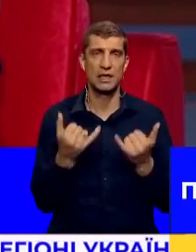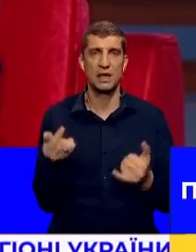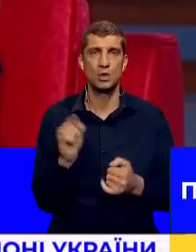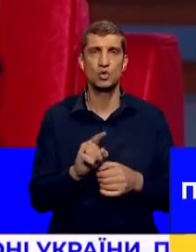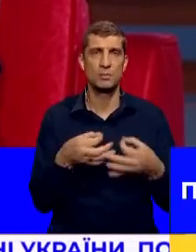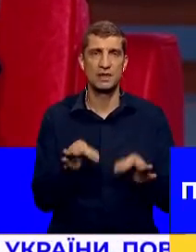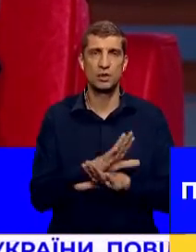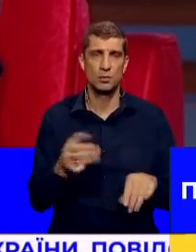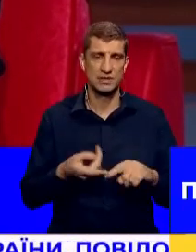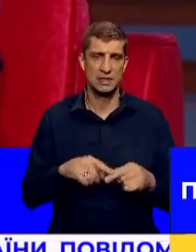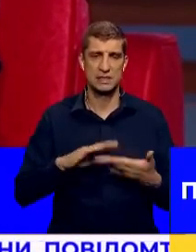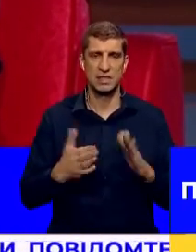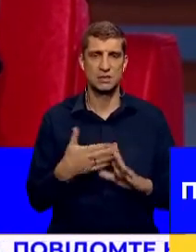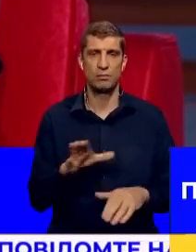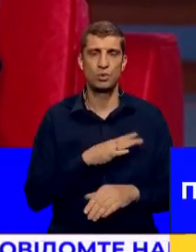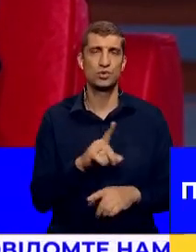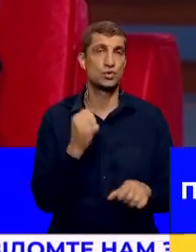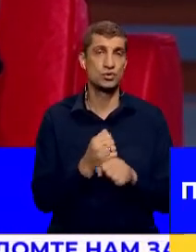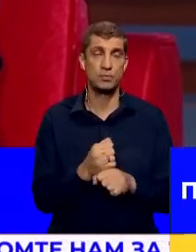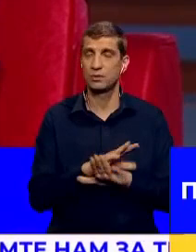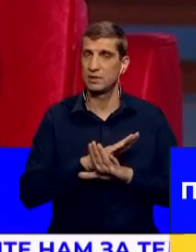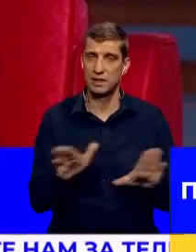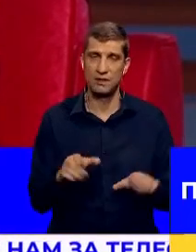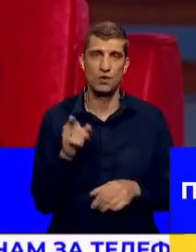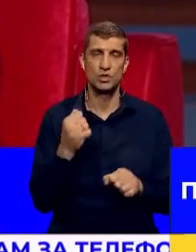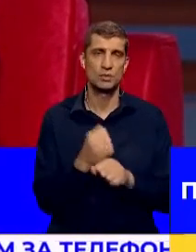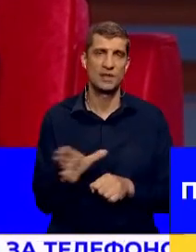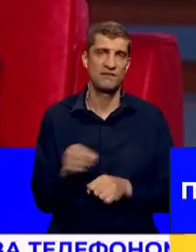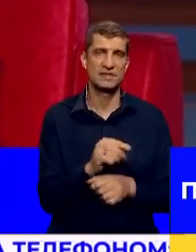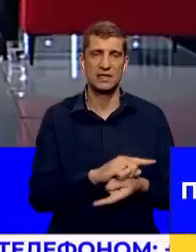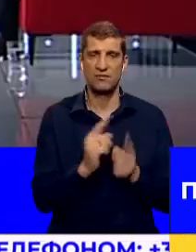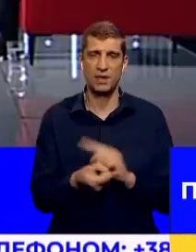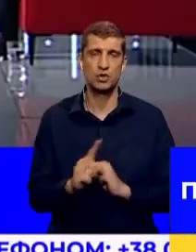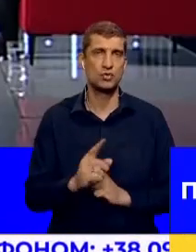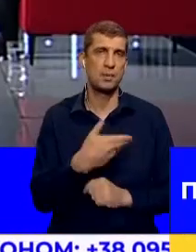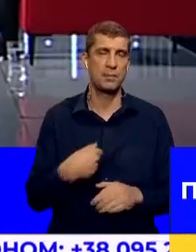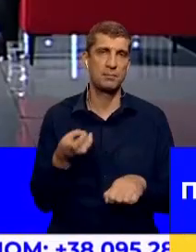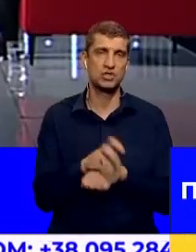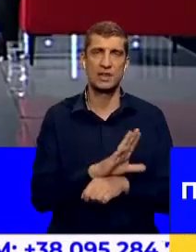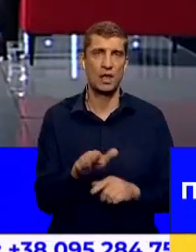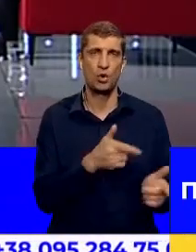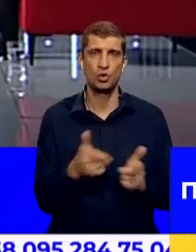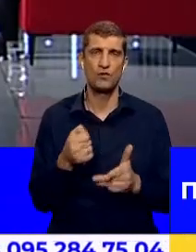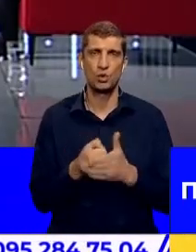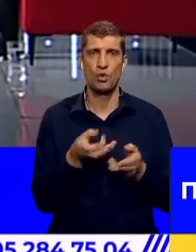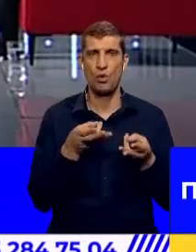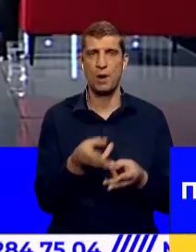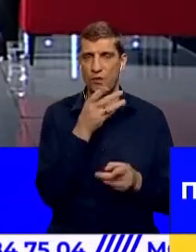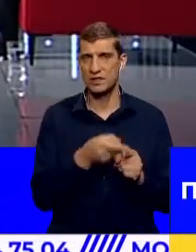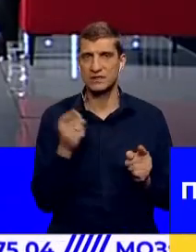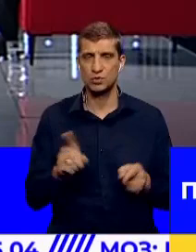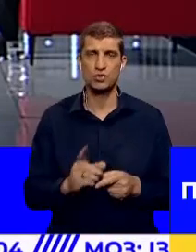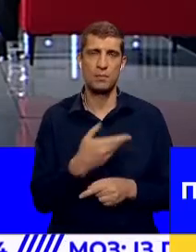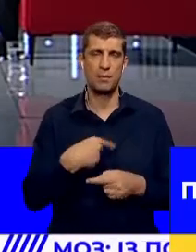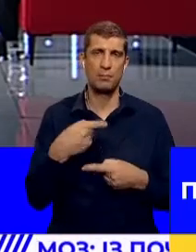не допустити цієї ситуації. Було що зроблено? Ні. Вони зробили все навпаки, щоб ми прийшли не готові до опалювального сезону, щоб